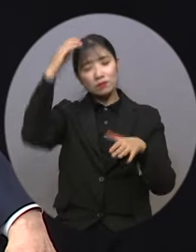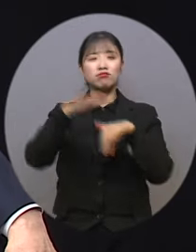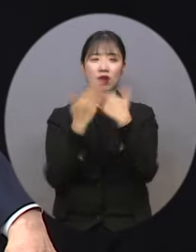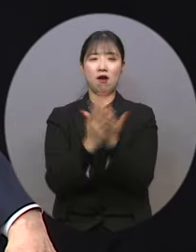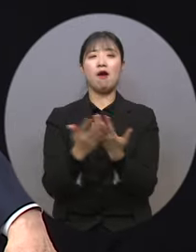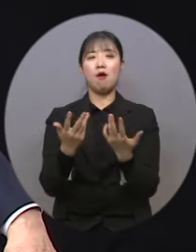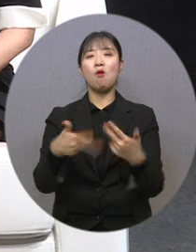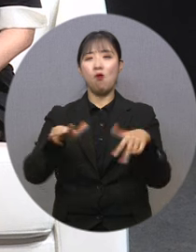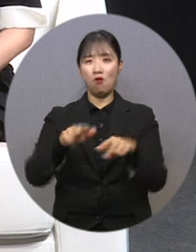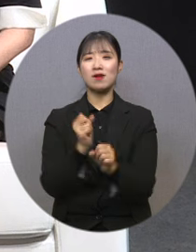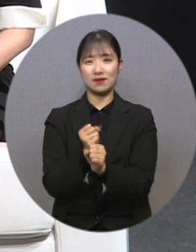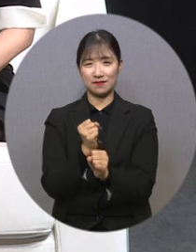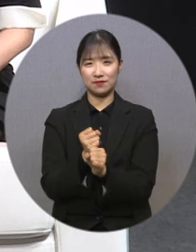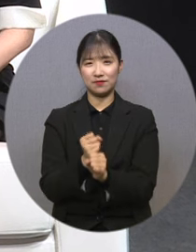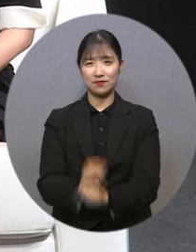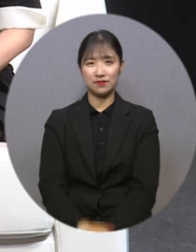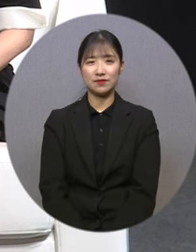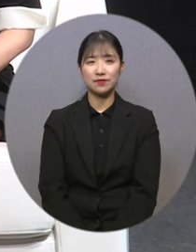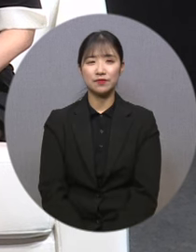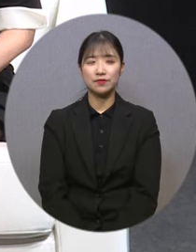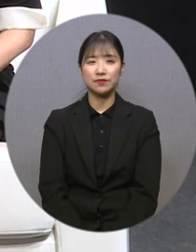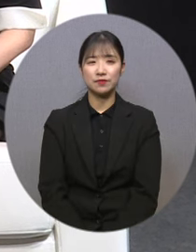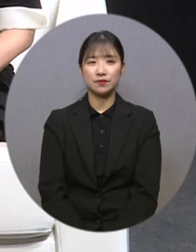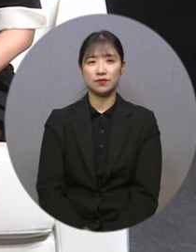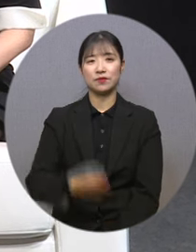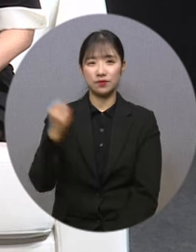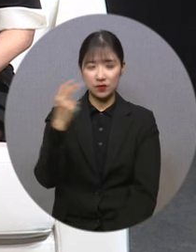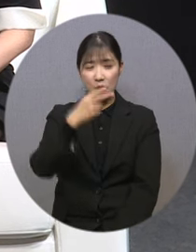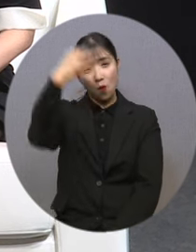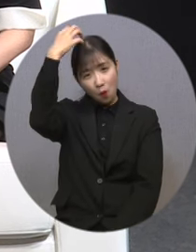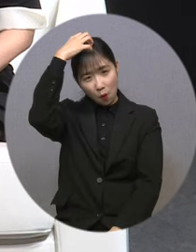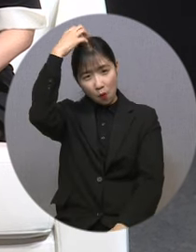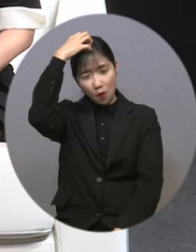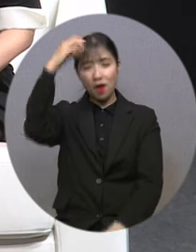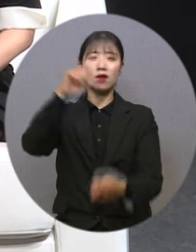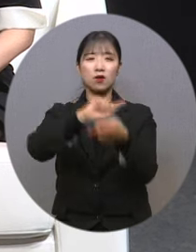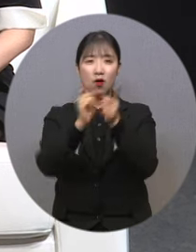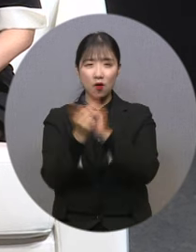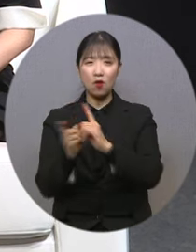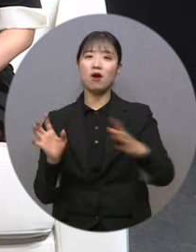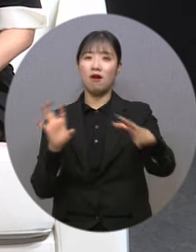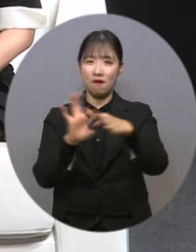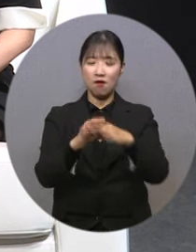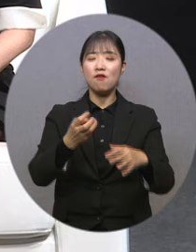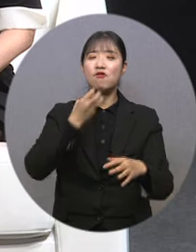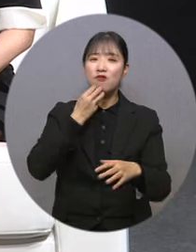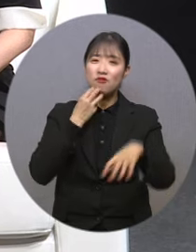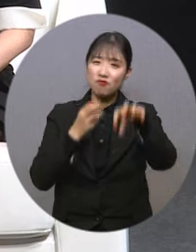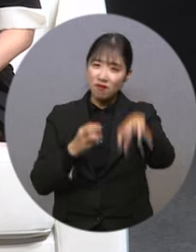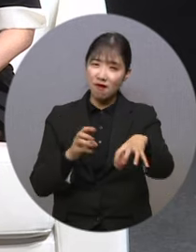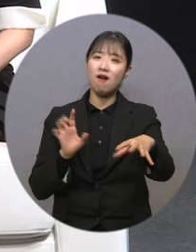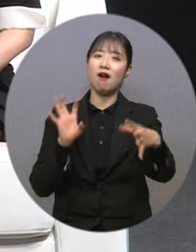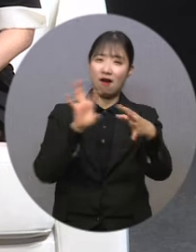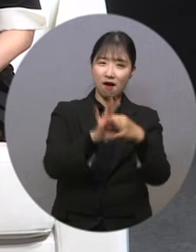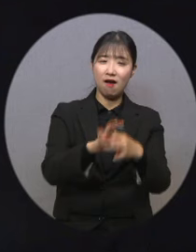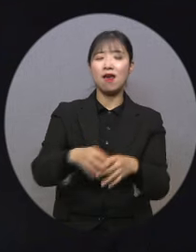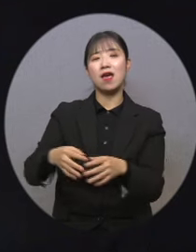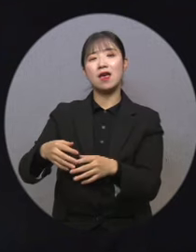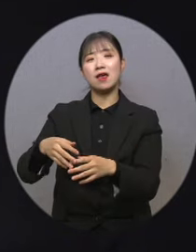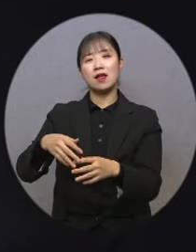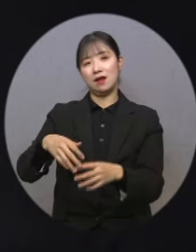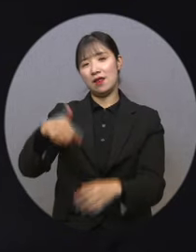이에요 좀 저한테 마치 그 옥상 길이 연결이 돼서 그 위에서 서울역 으로 갈 수도 있고 남산으로 올라갈 수도